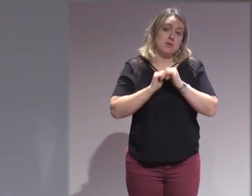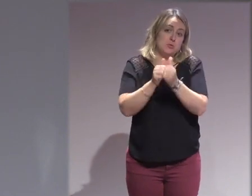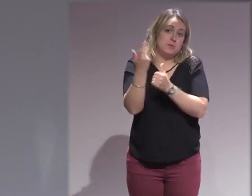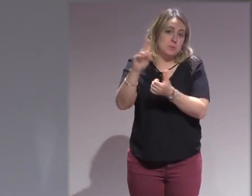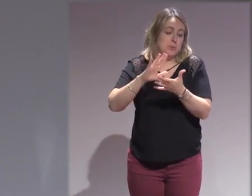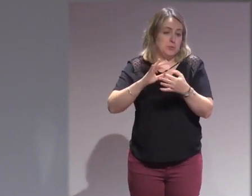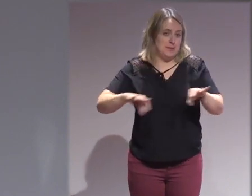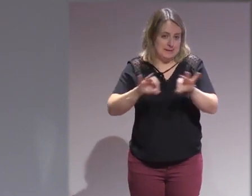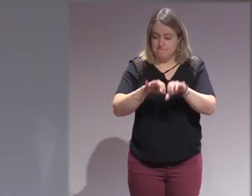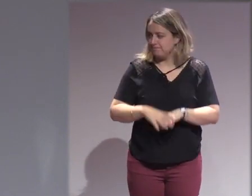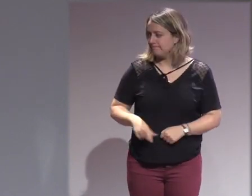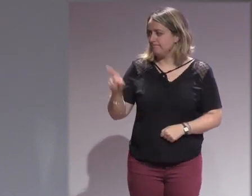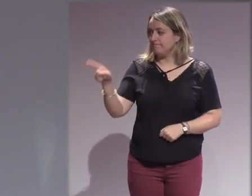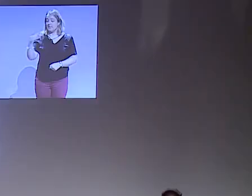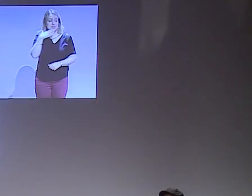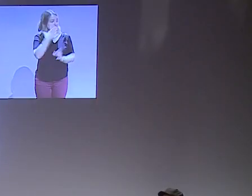Merci beaucoup